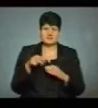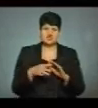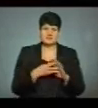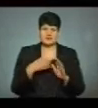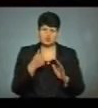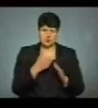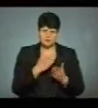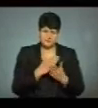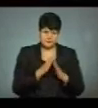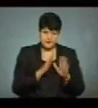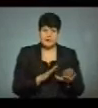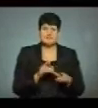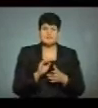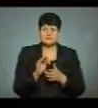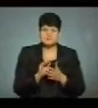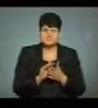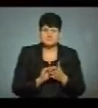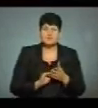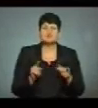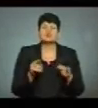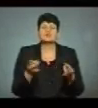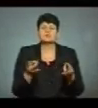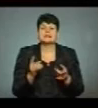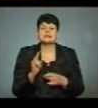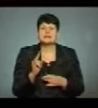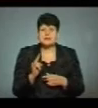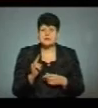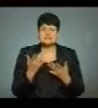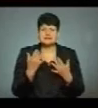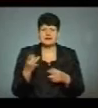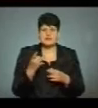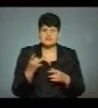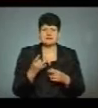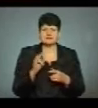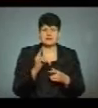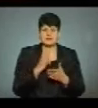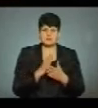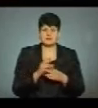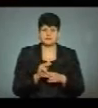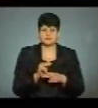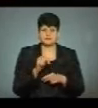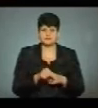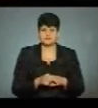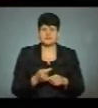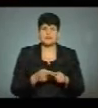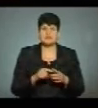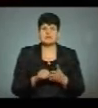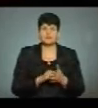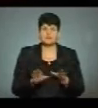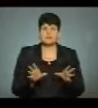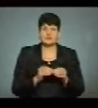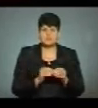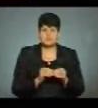2009 року, він складає бланк, що потрібно у цій дитині і скільки разів дитина має пройти реабілітацію. Цей документ разом